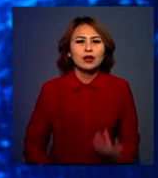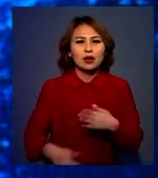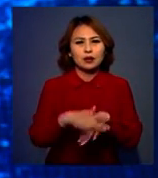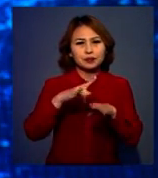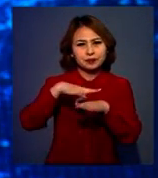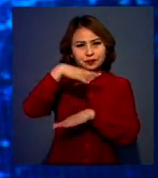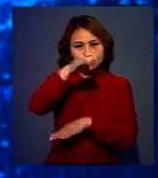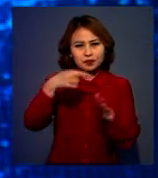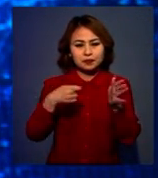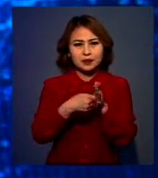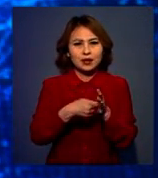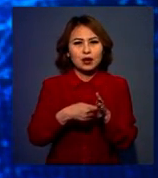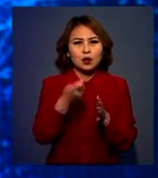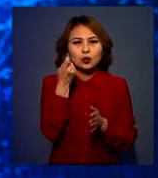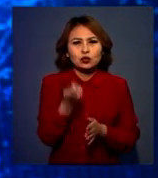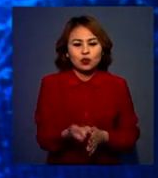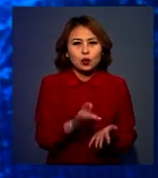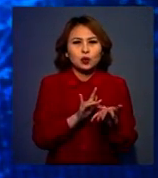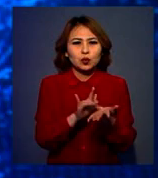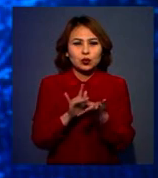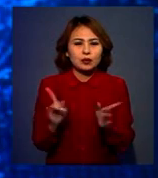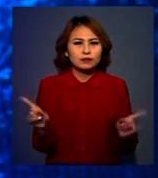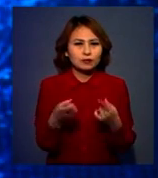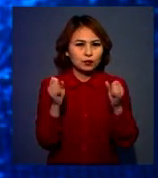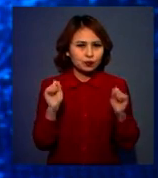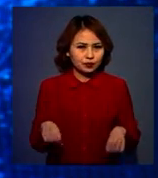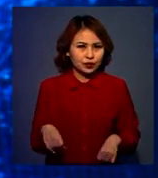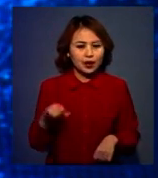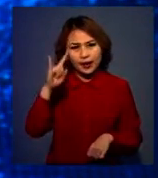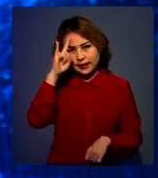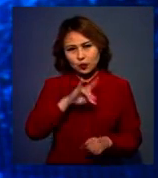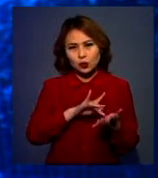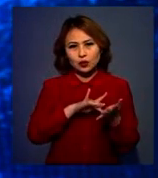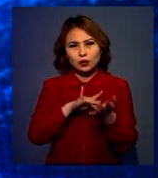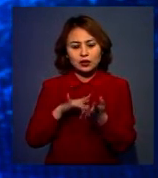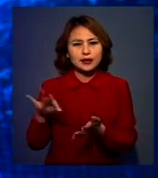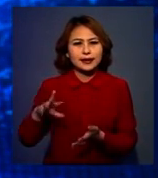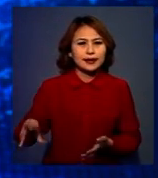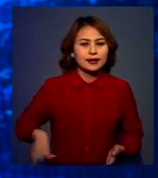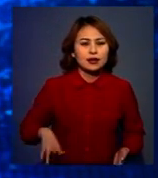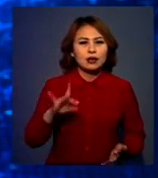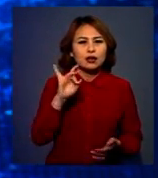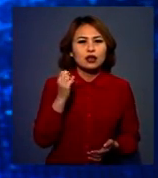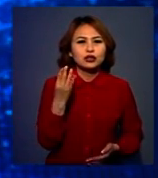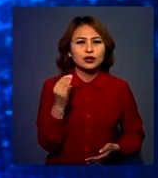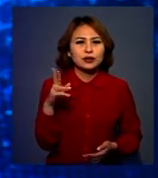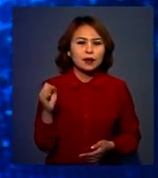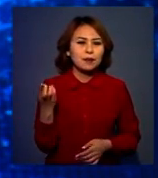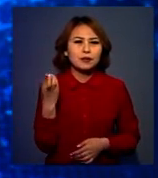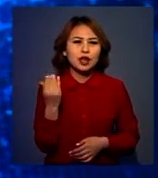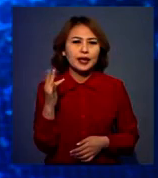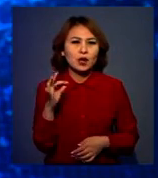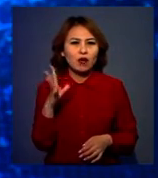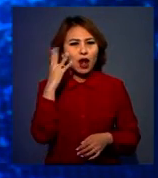Елімізде әуе билеттерінің арзандауы туризм саласының дамуына ықпал етеді. Бұл туралы Қазақстанның туристік қауымдастығының директоры Рашида